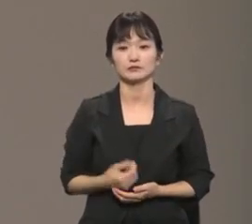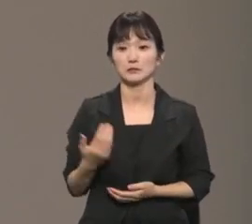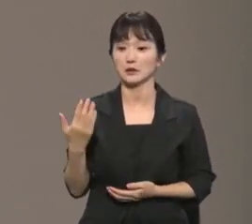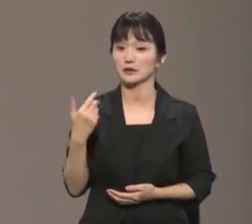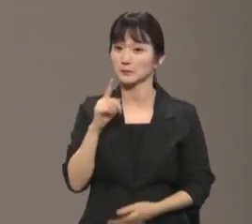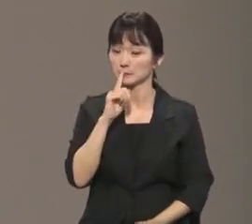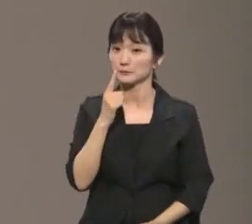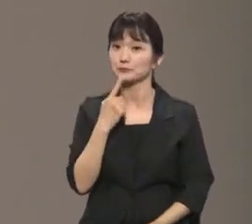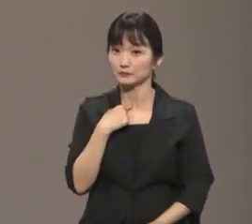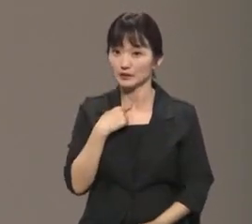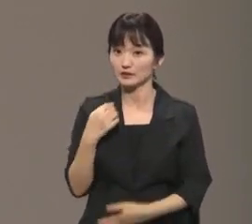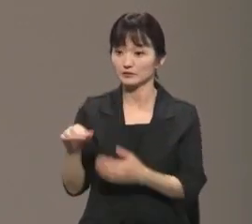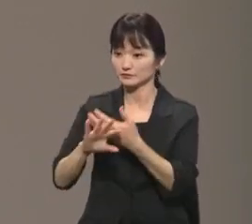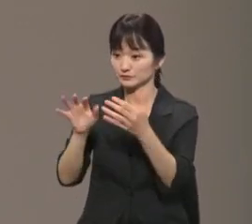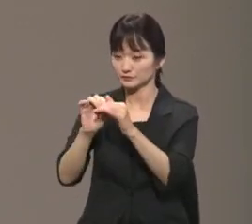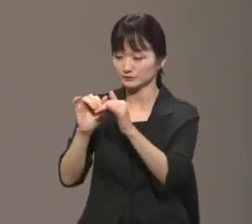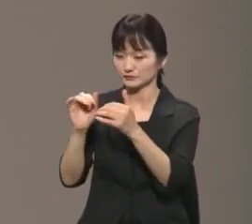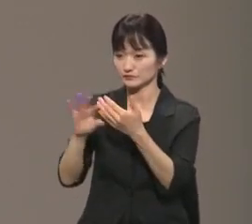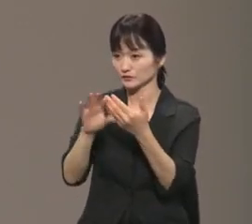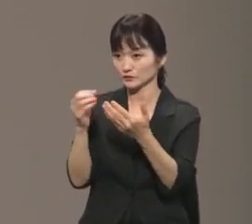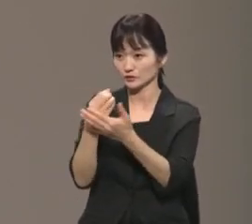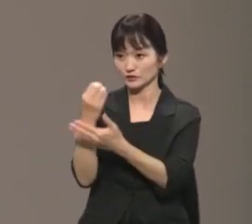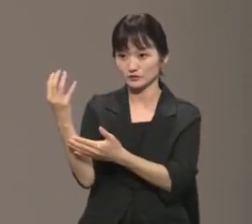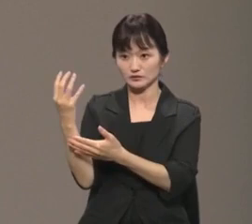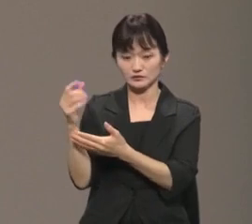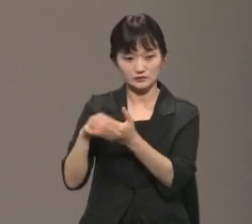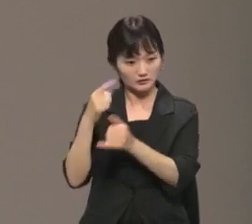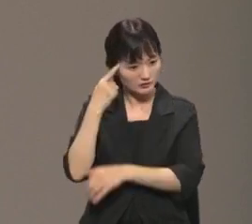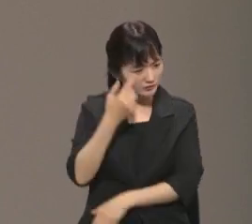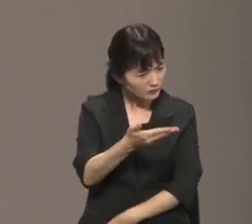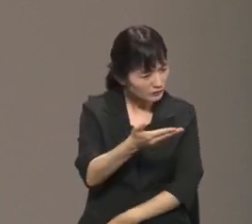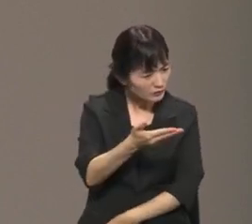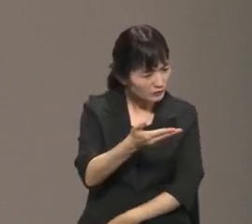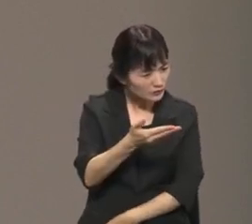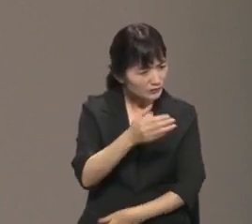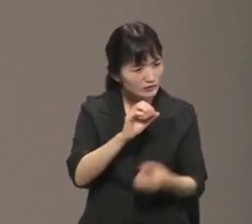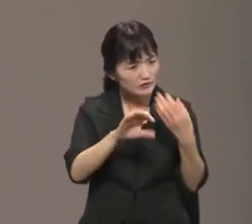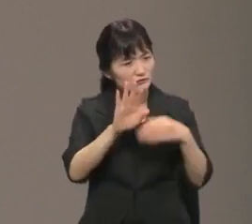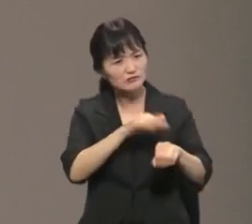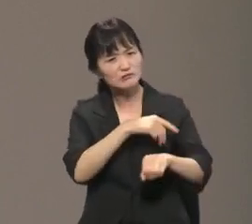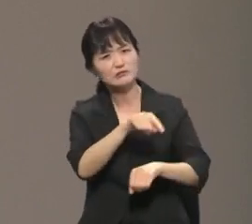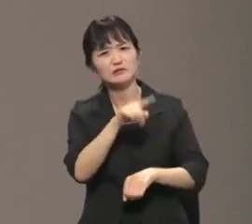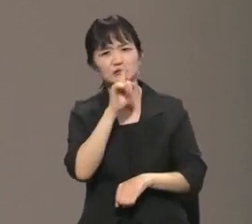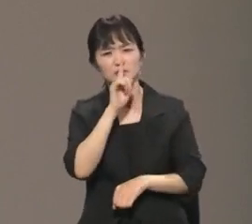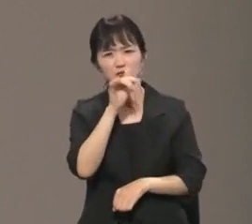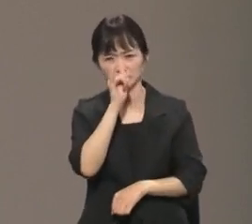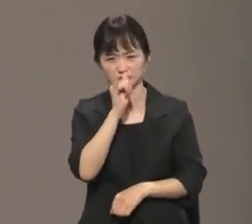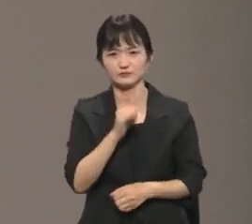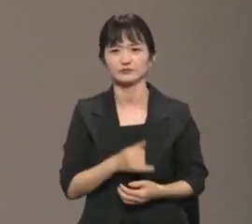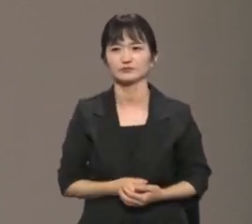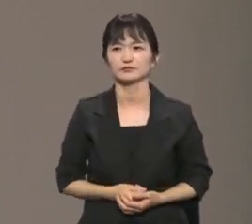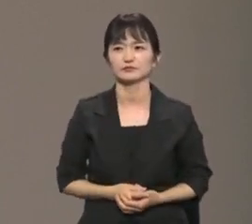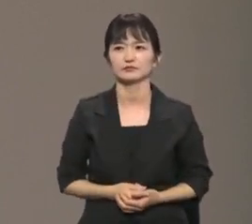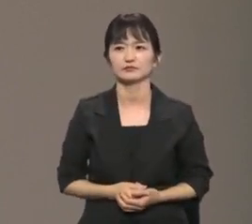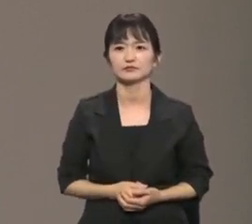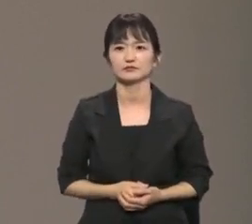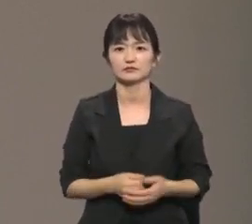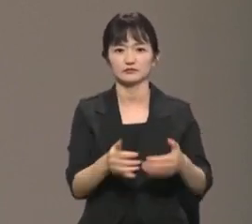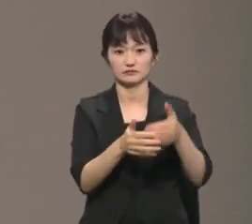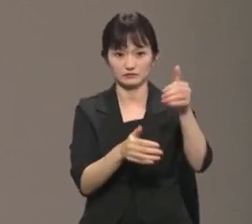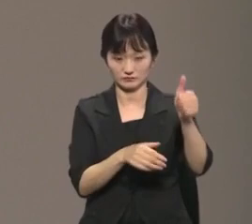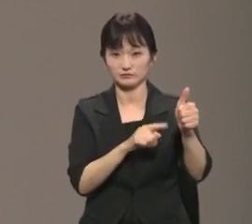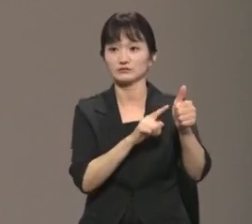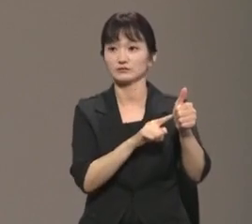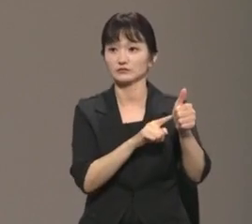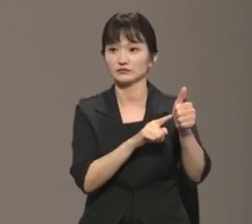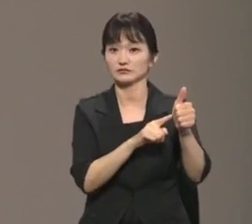기자들과의 그 지리응답 상황에서 굉장히 부적절한 모습이 많이 노출됐다는 점을 지적을 했는데 뭐 사실 주무부처 장관이라고